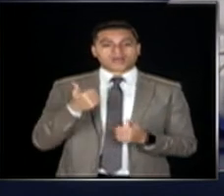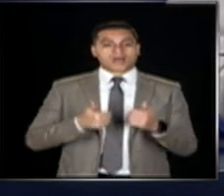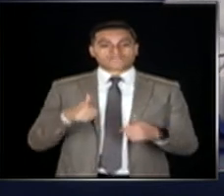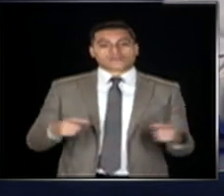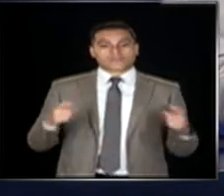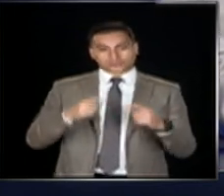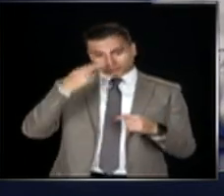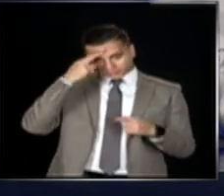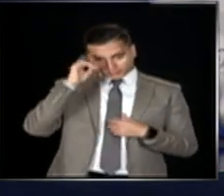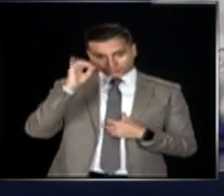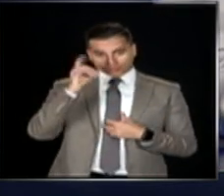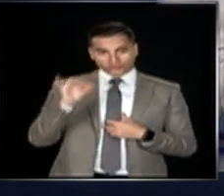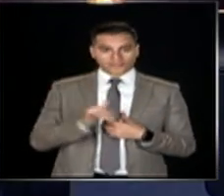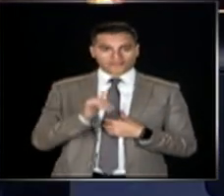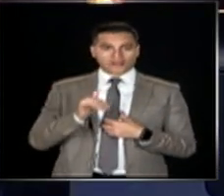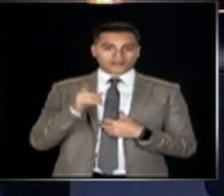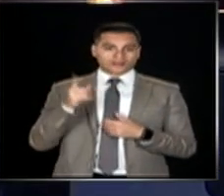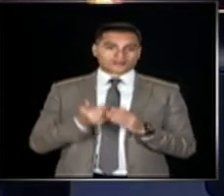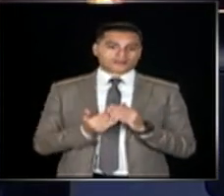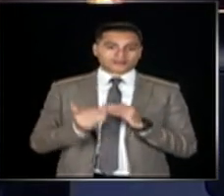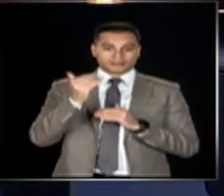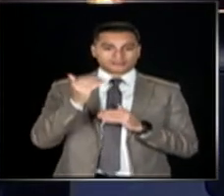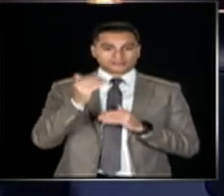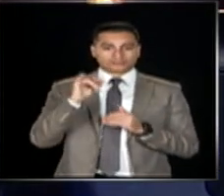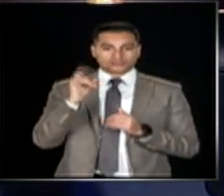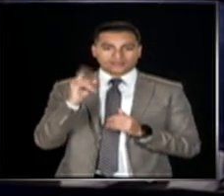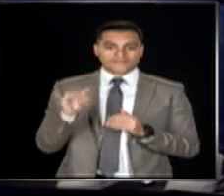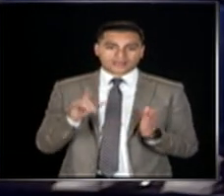النهارده مصطفى نبيل ب 70 نقطه